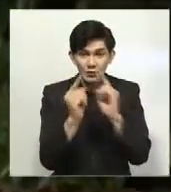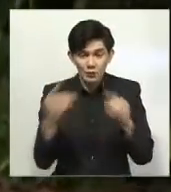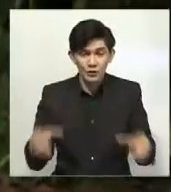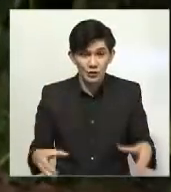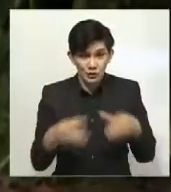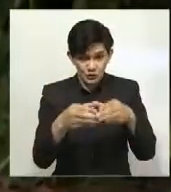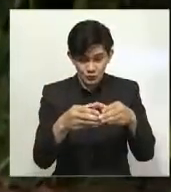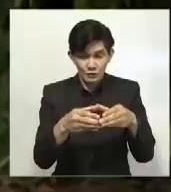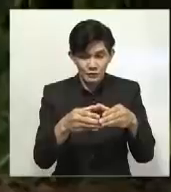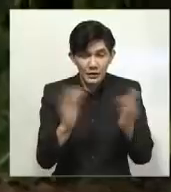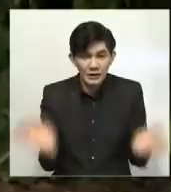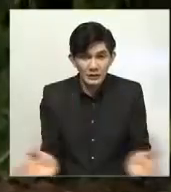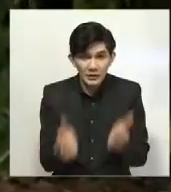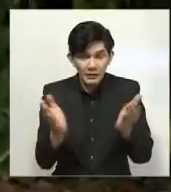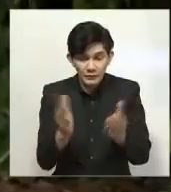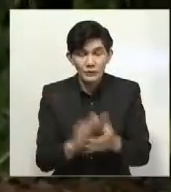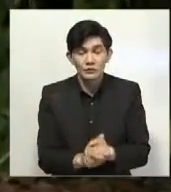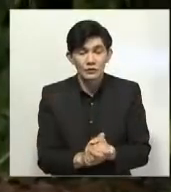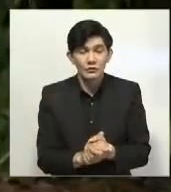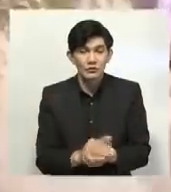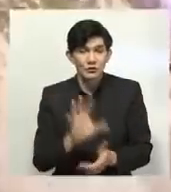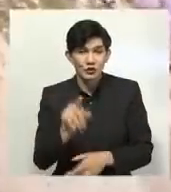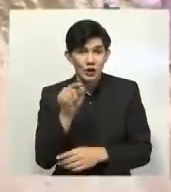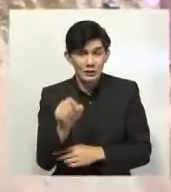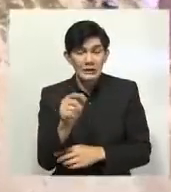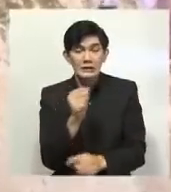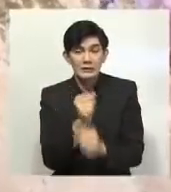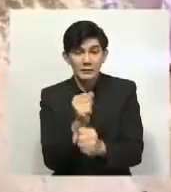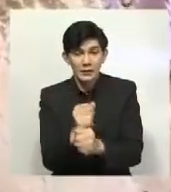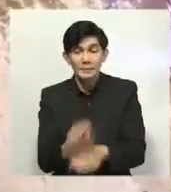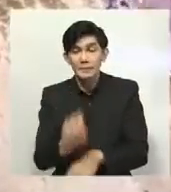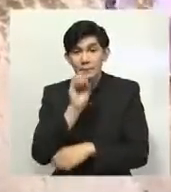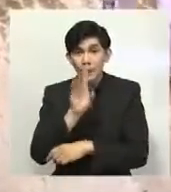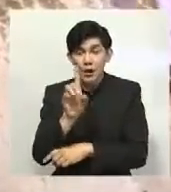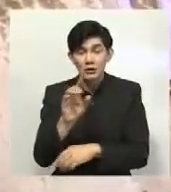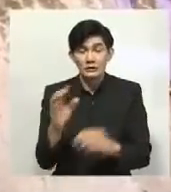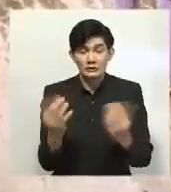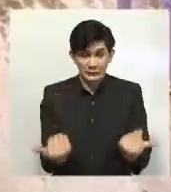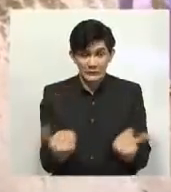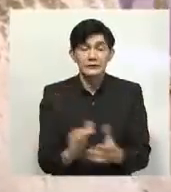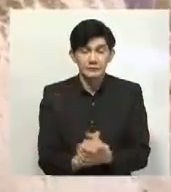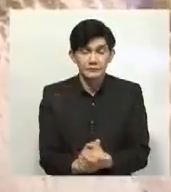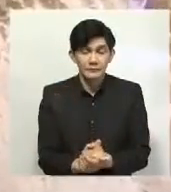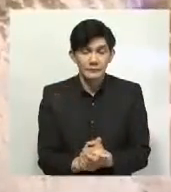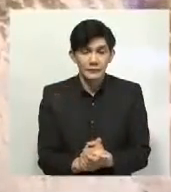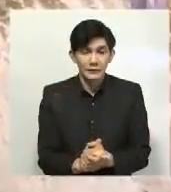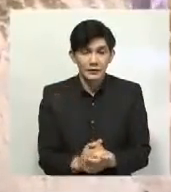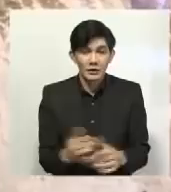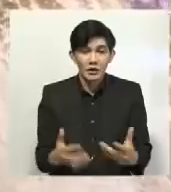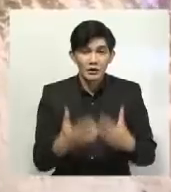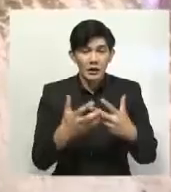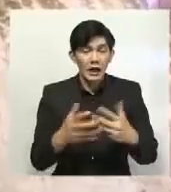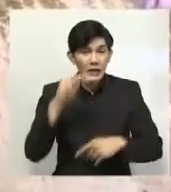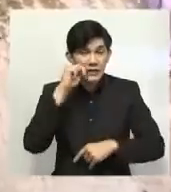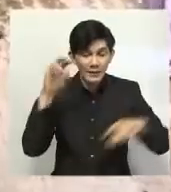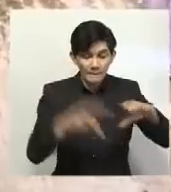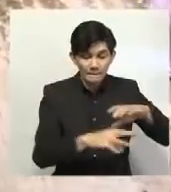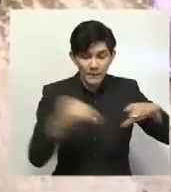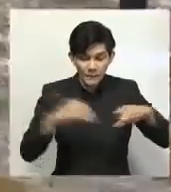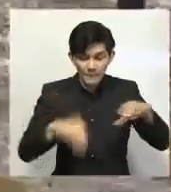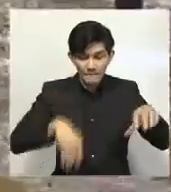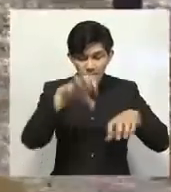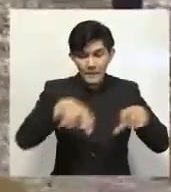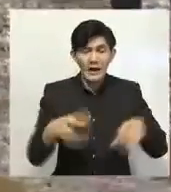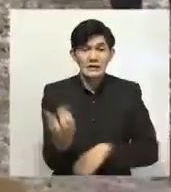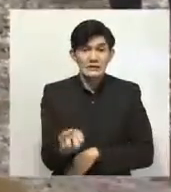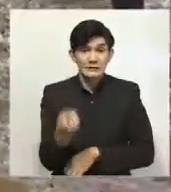มชุดสนับสนุนจากชอการช่างนะครับก็ระบุว่าตอนนี้มีการนำเครื่องสูบน้ำ18เครื่อง